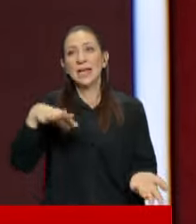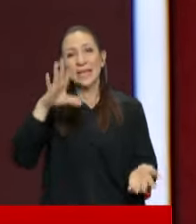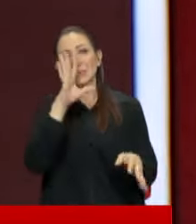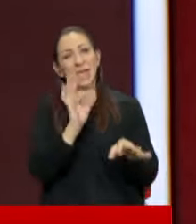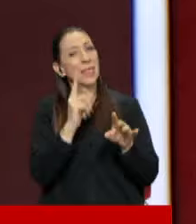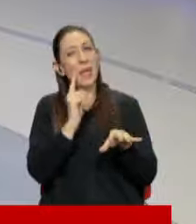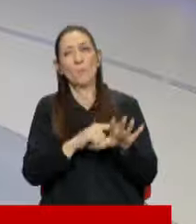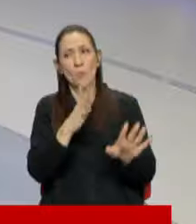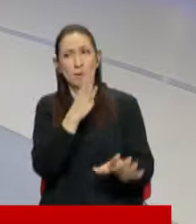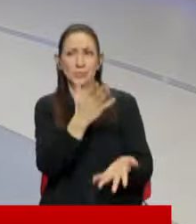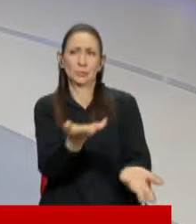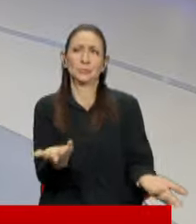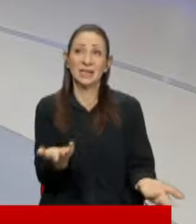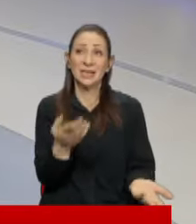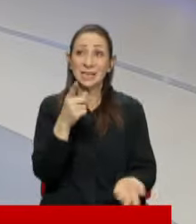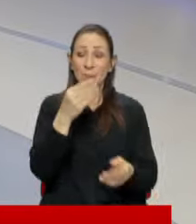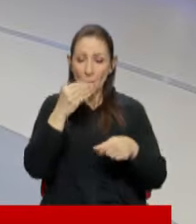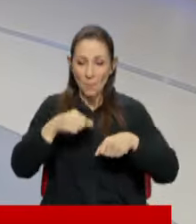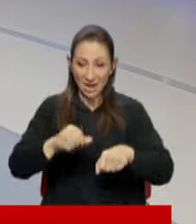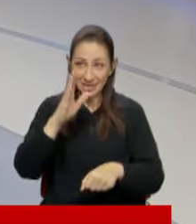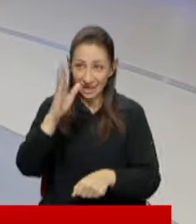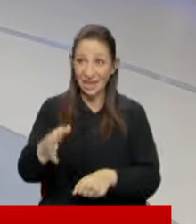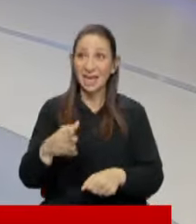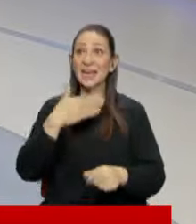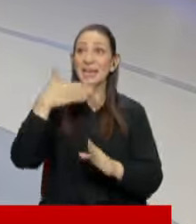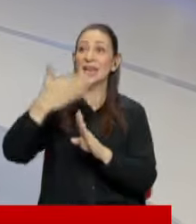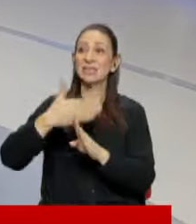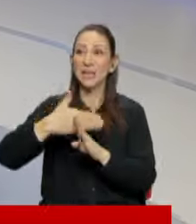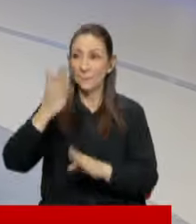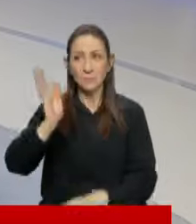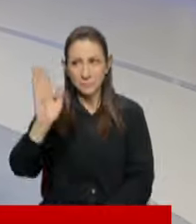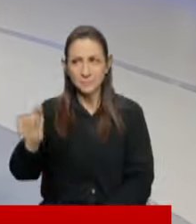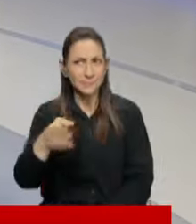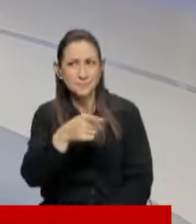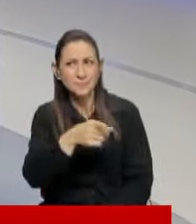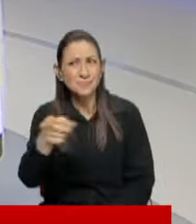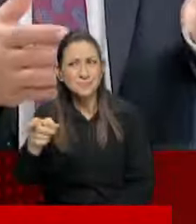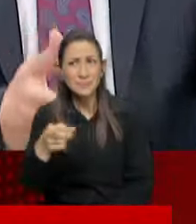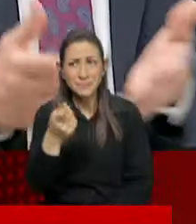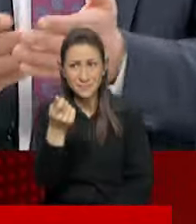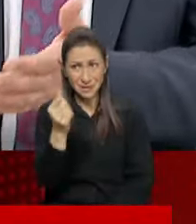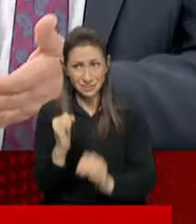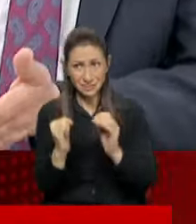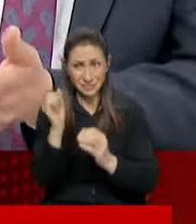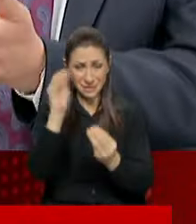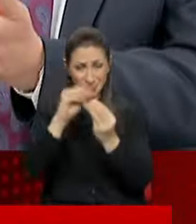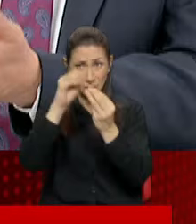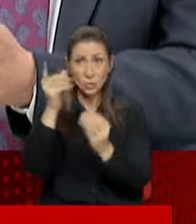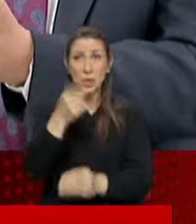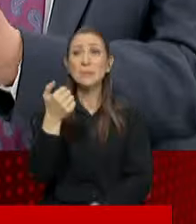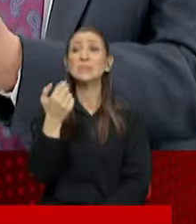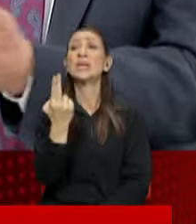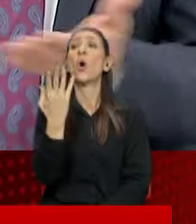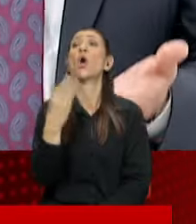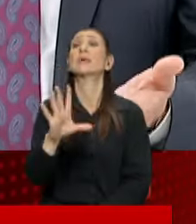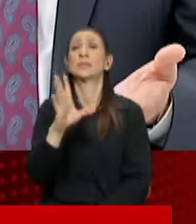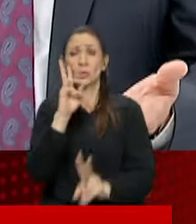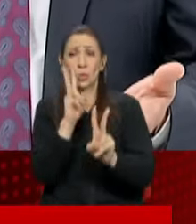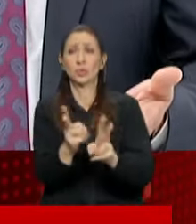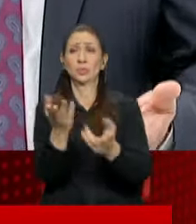inanmıyor biliyorsunuz yani. Yani siz markete, kasaba gittiğiniz zaman o fiyat artışlarının %67 olmadığını